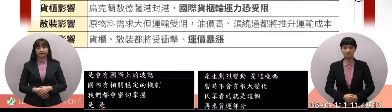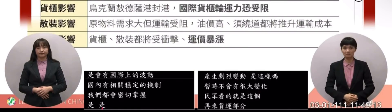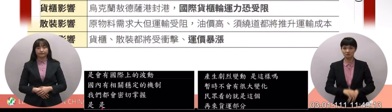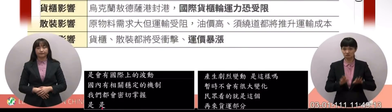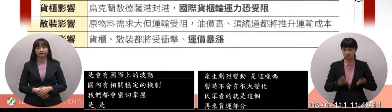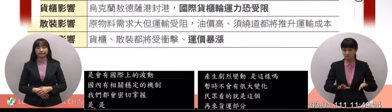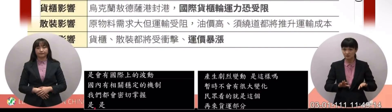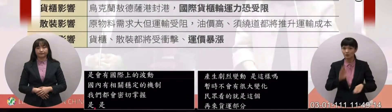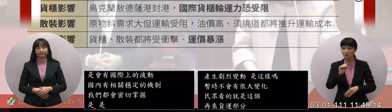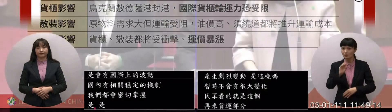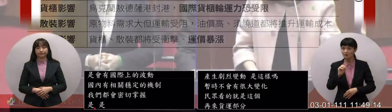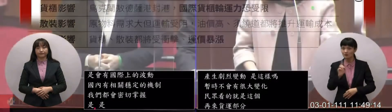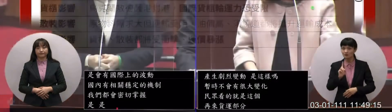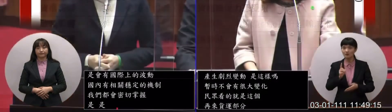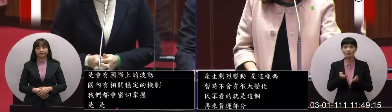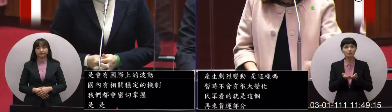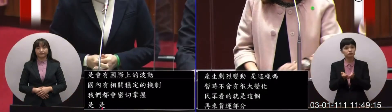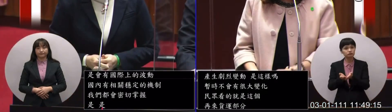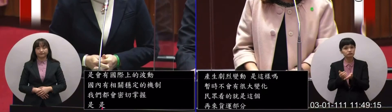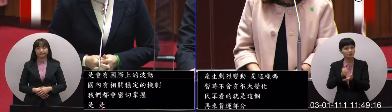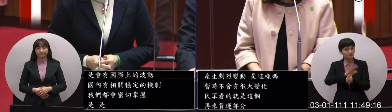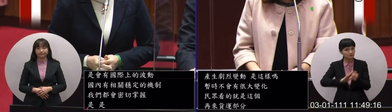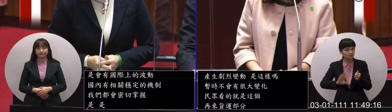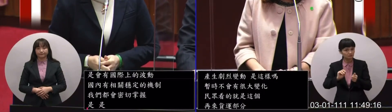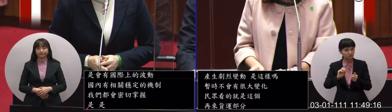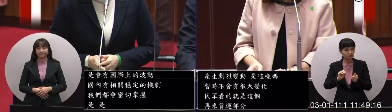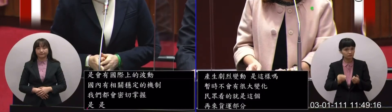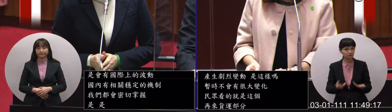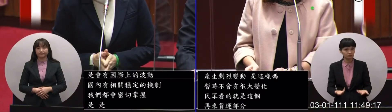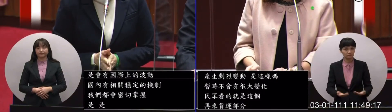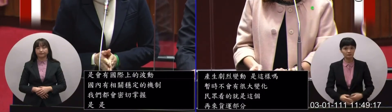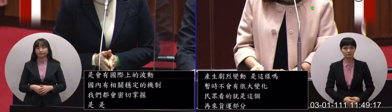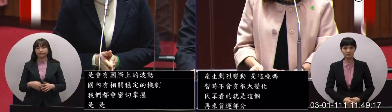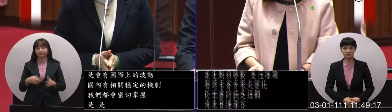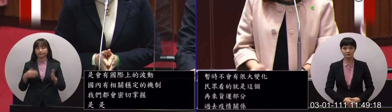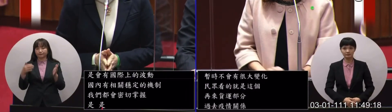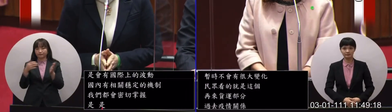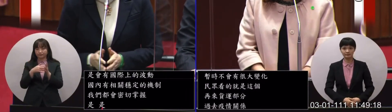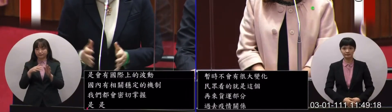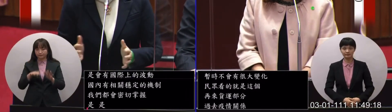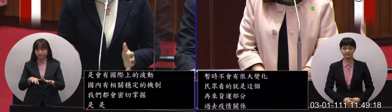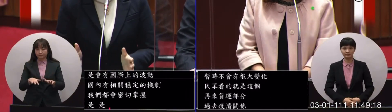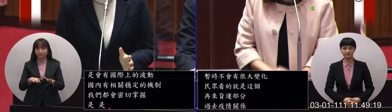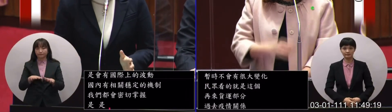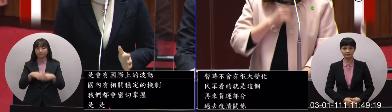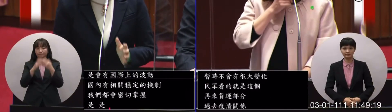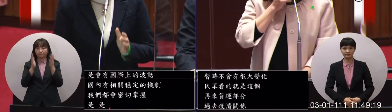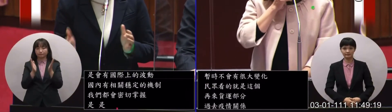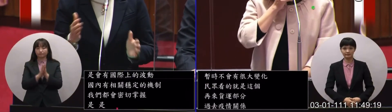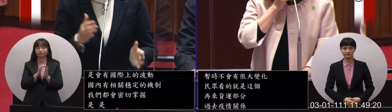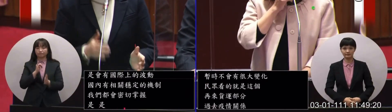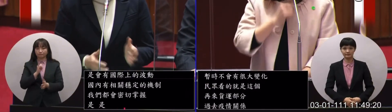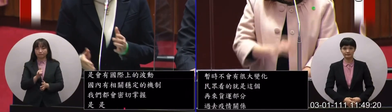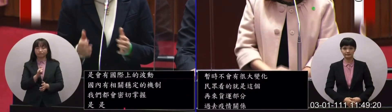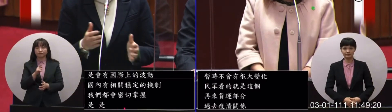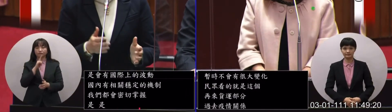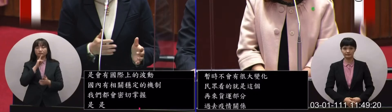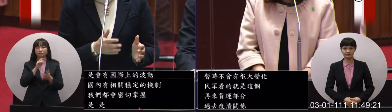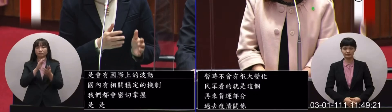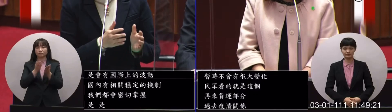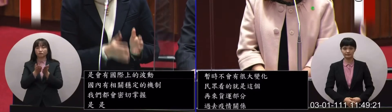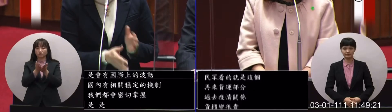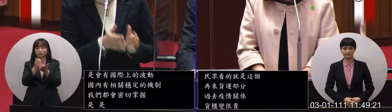有没有相关的这个航运的部分会受到影响？ 目前为止应该是都没有，但是那个运费